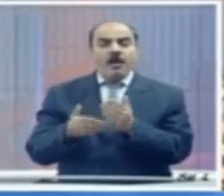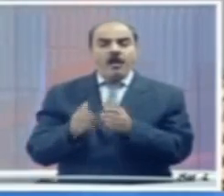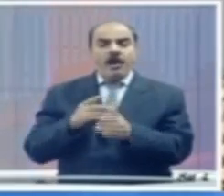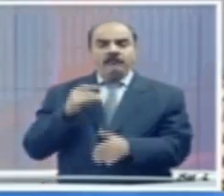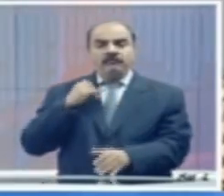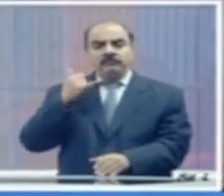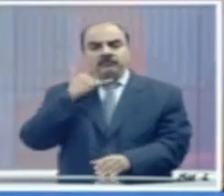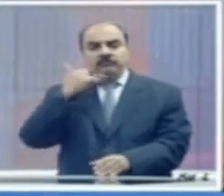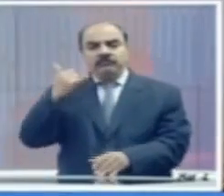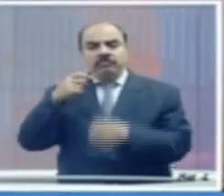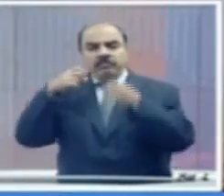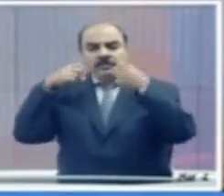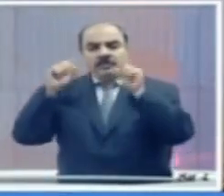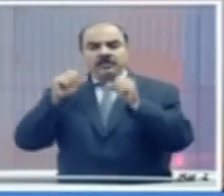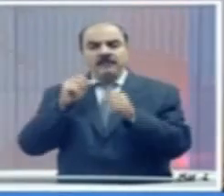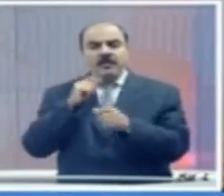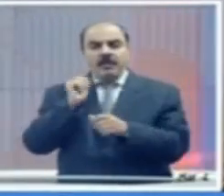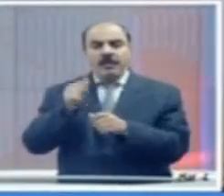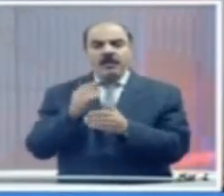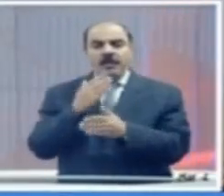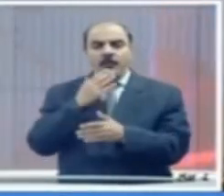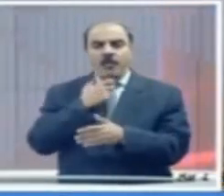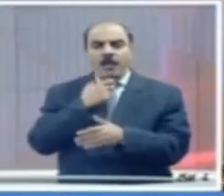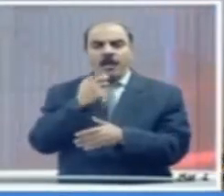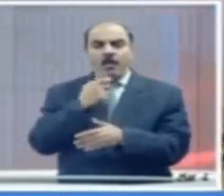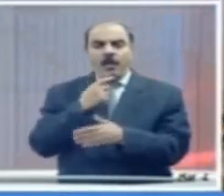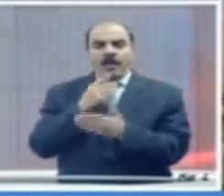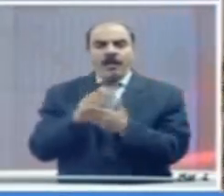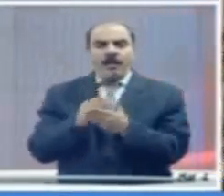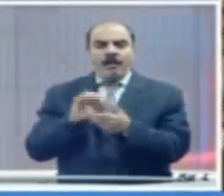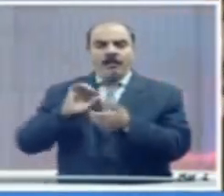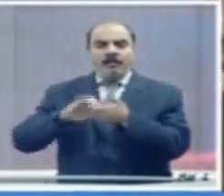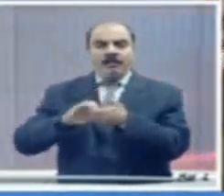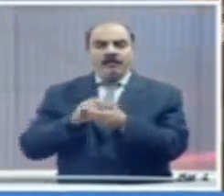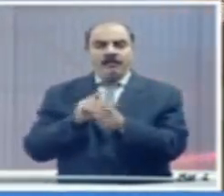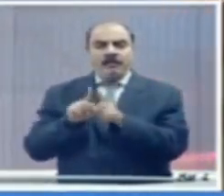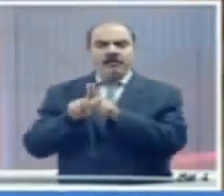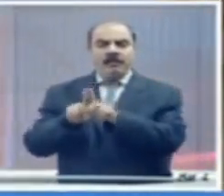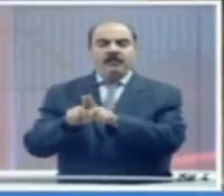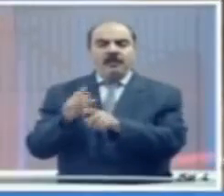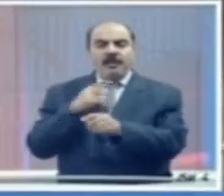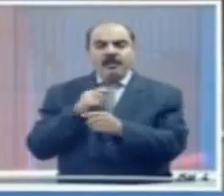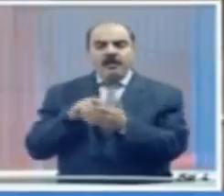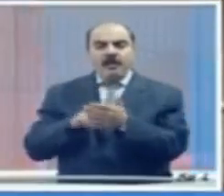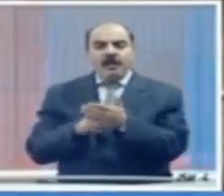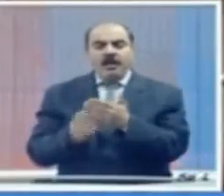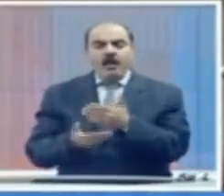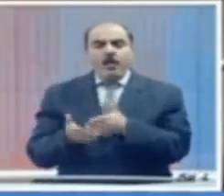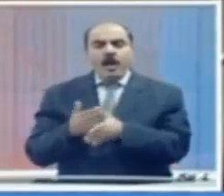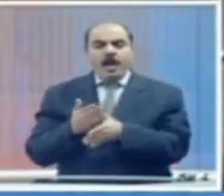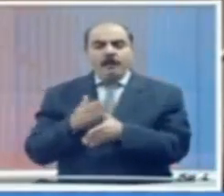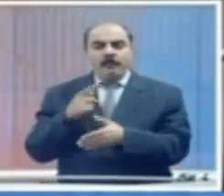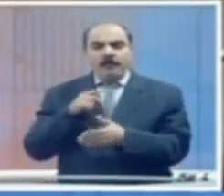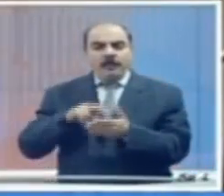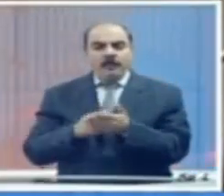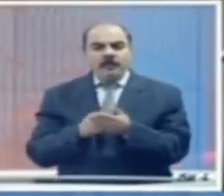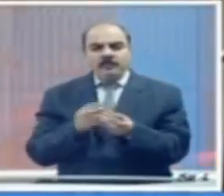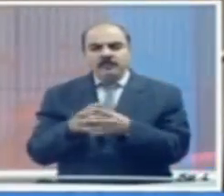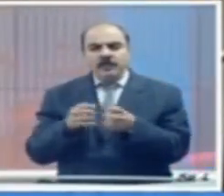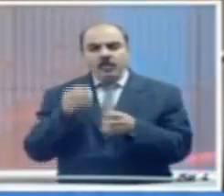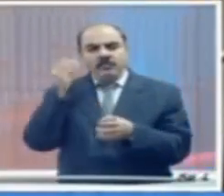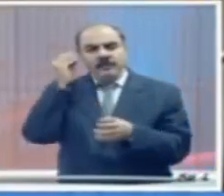المختطفين. قامت وزارة الخارجية على الفور بالتواصل مع سفارتنا في أبوجا للوقوف